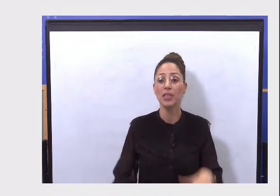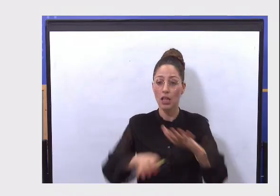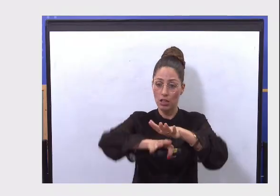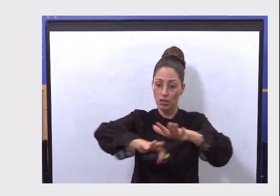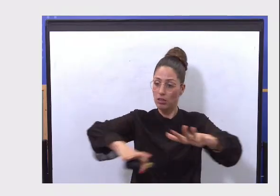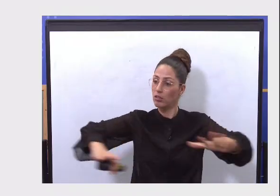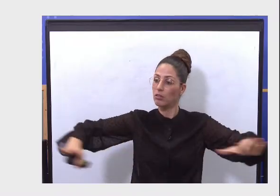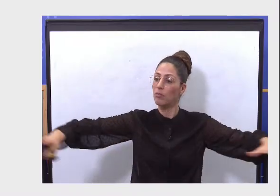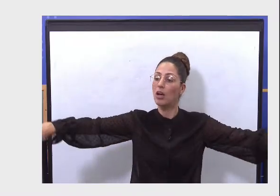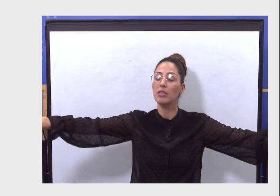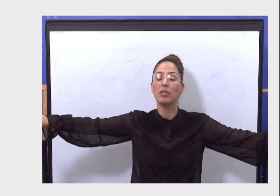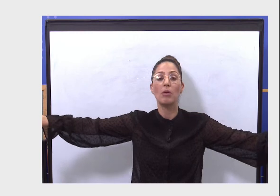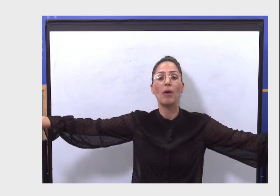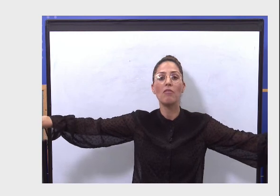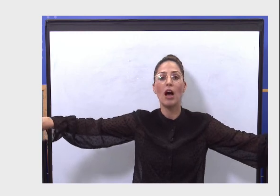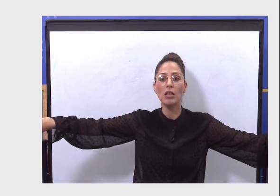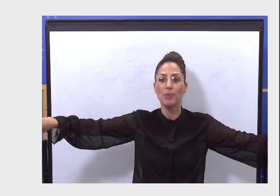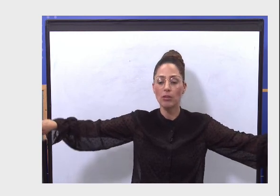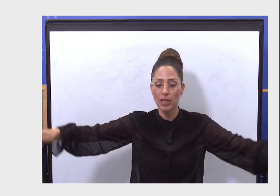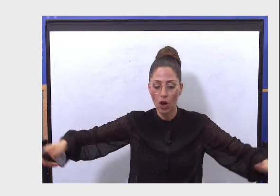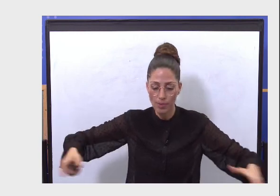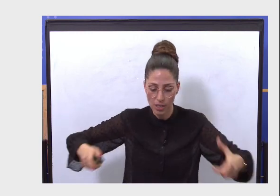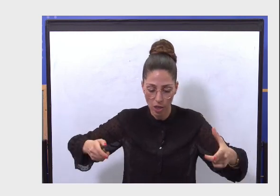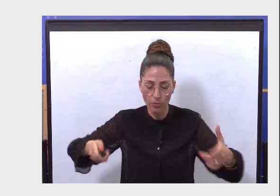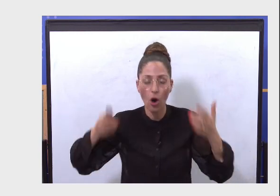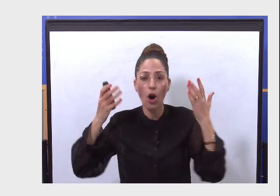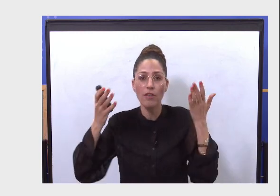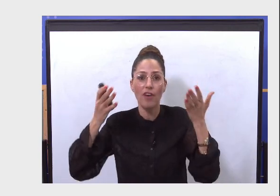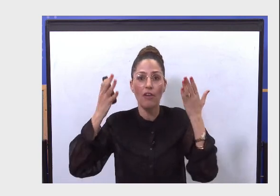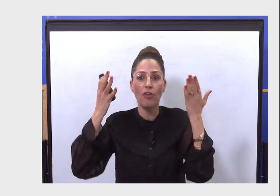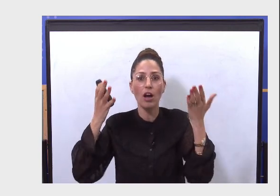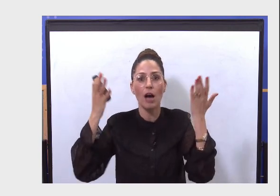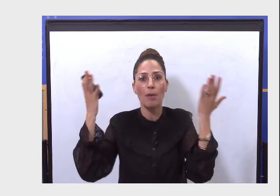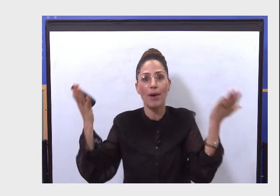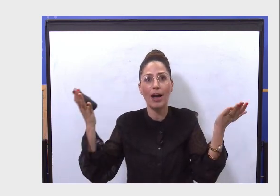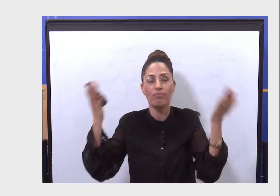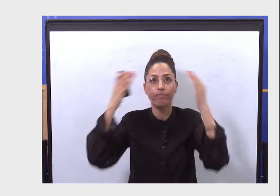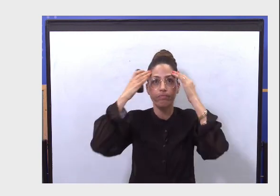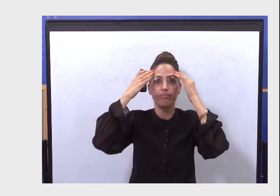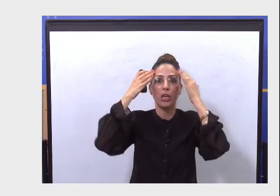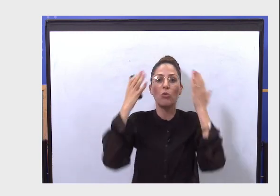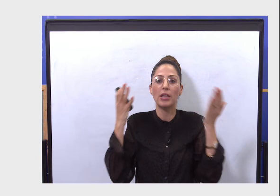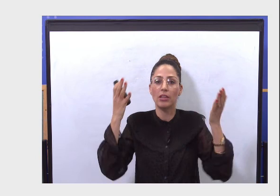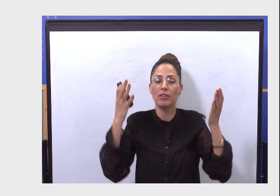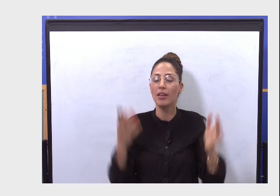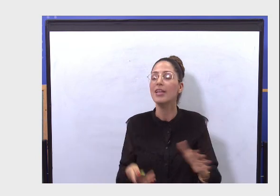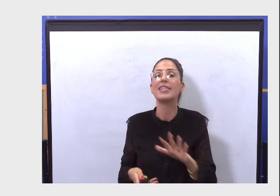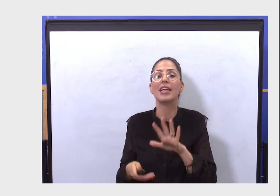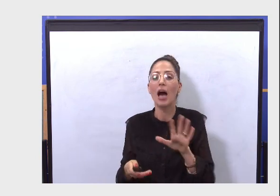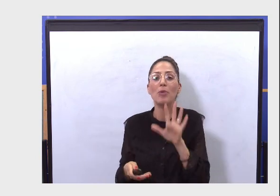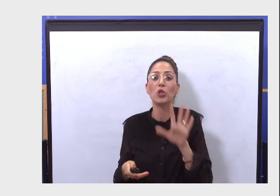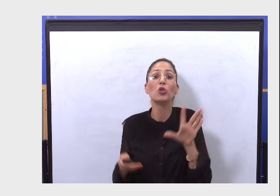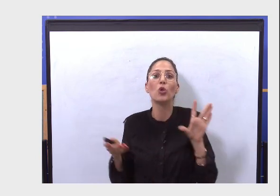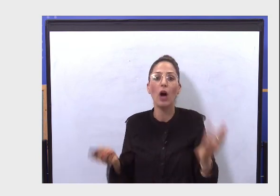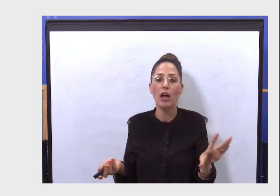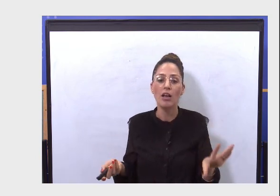החומרים. פרסתי את המפה, ואז פתאום אני רואה בצילום, אוי ואבוי, המפה נקומטת. זה